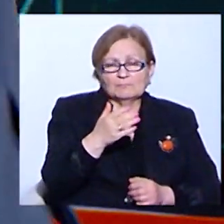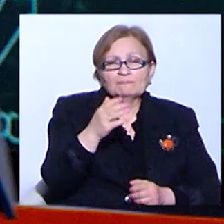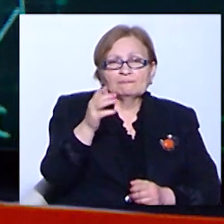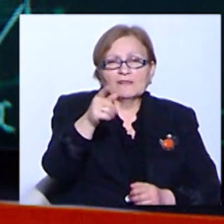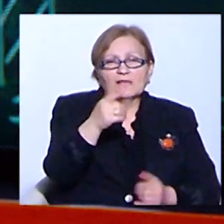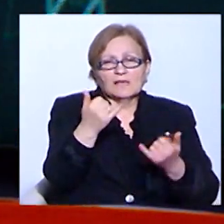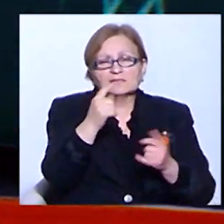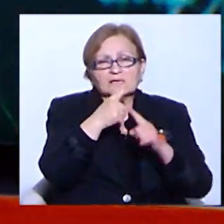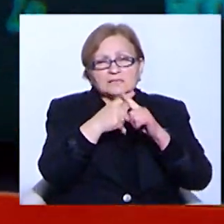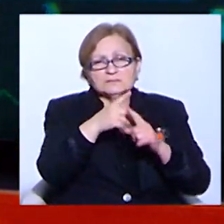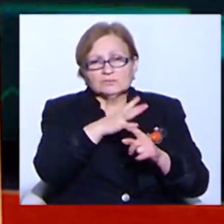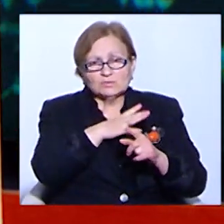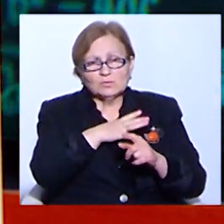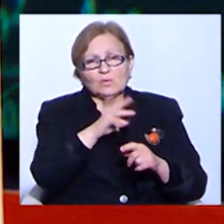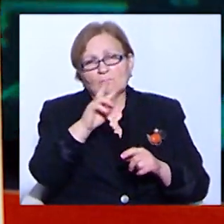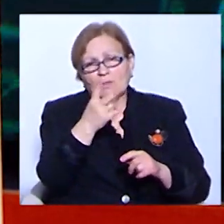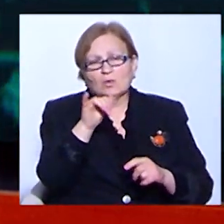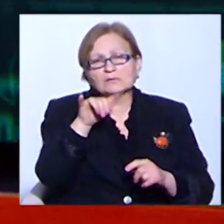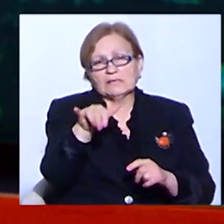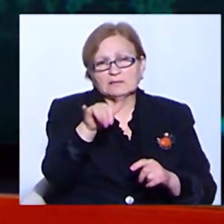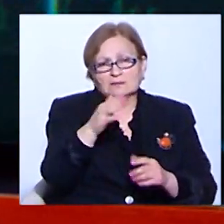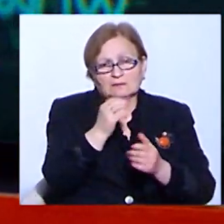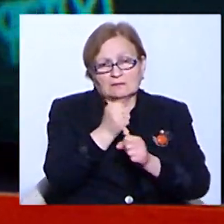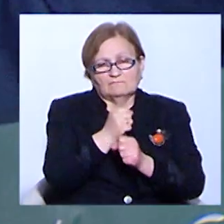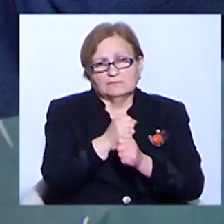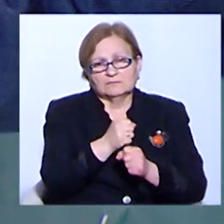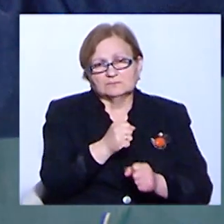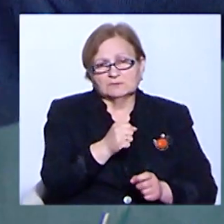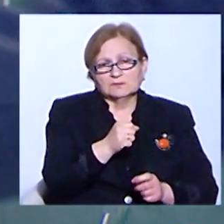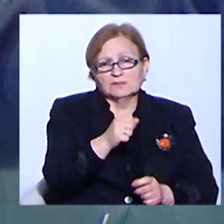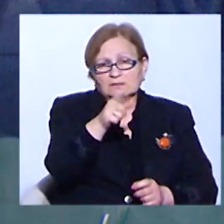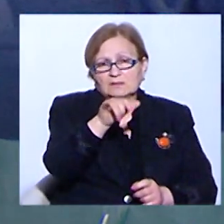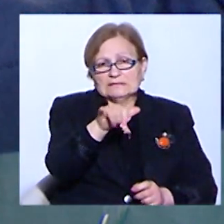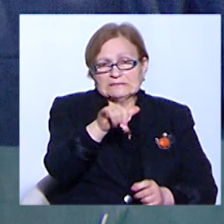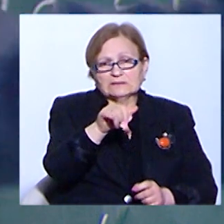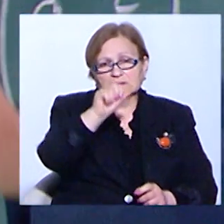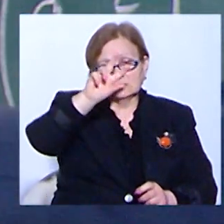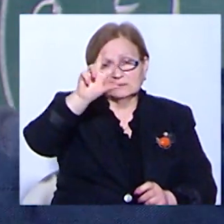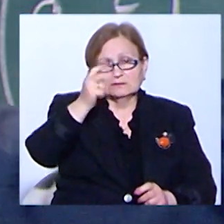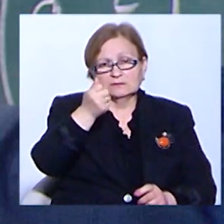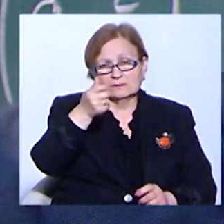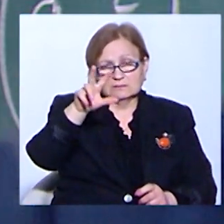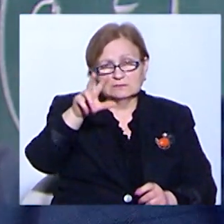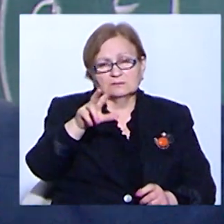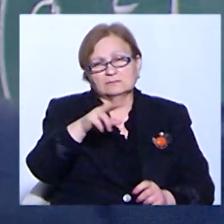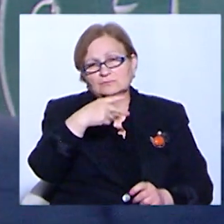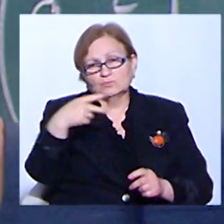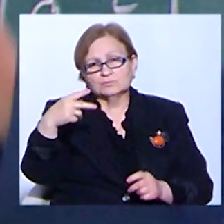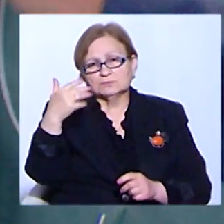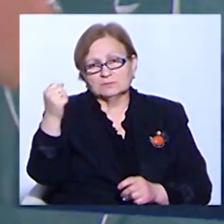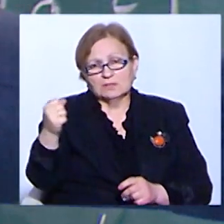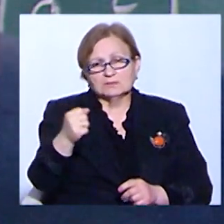ხო? მოდით ახლა სხვა ასო გამოვიყენოთ. შესაბამისად y კუბი უდრის a, შესაბამისად y